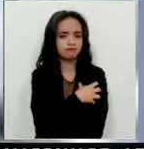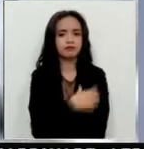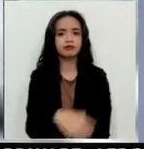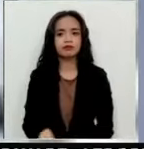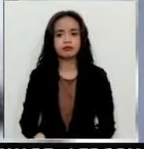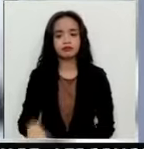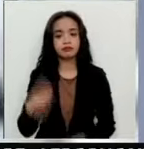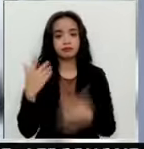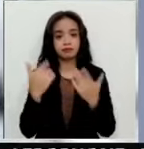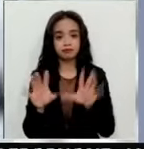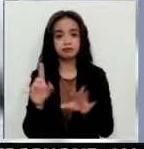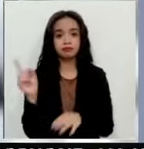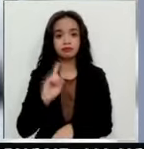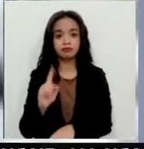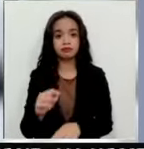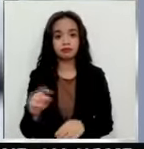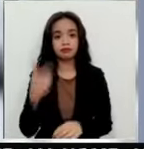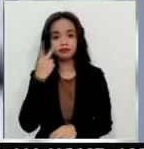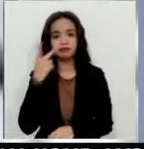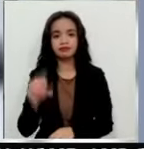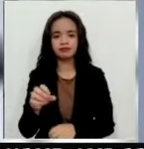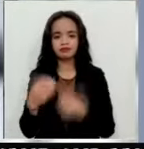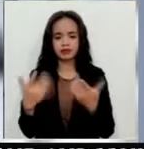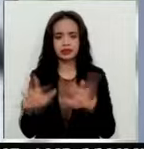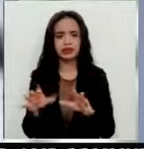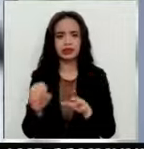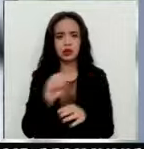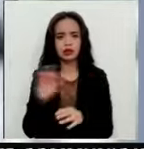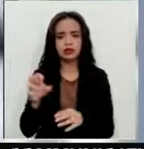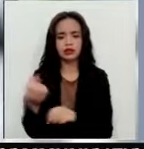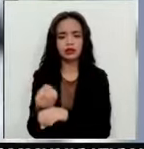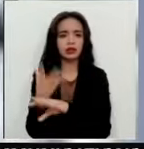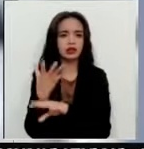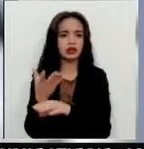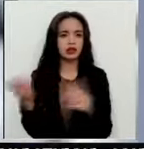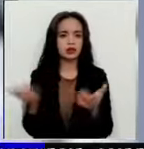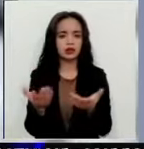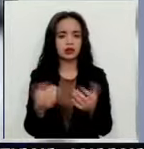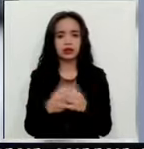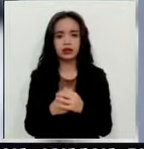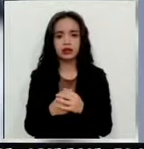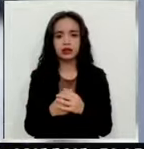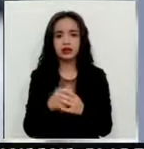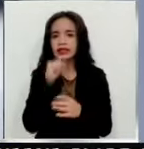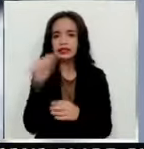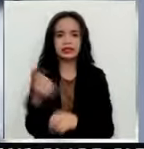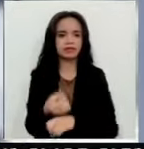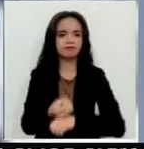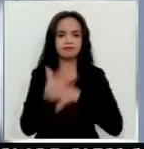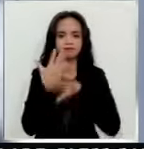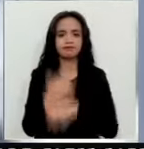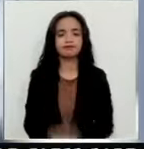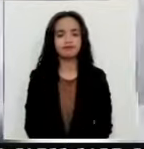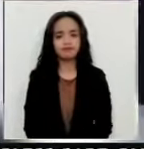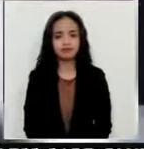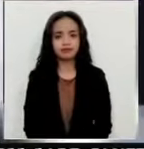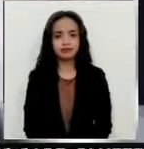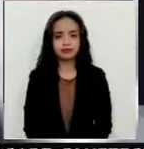mga otoridad ang inihagis na granada ng suspect na sa kabutihan palide hindi po sumabog.